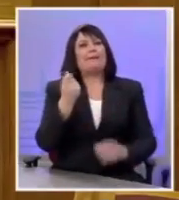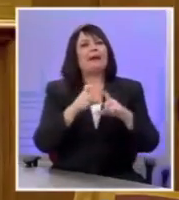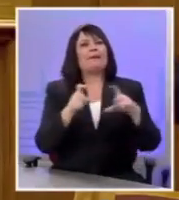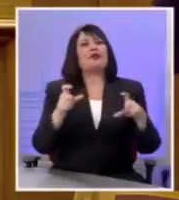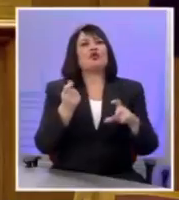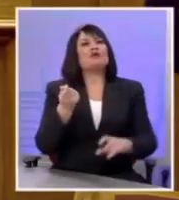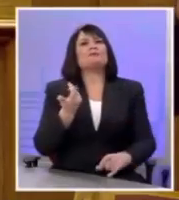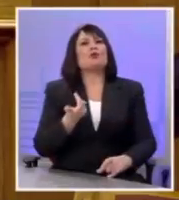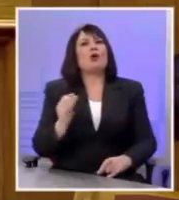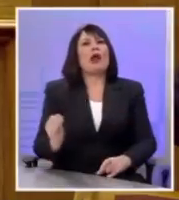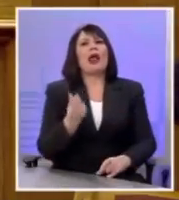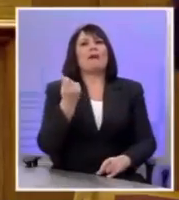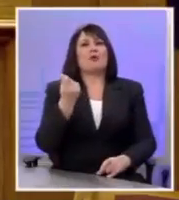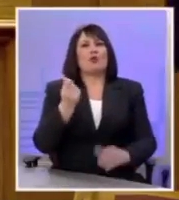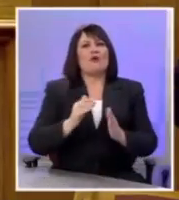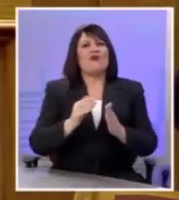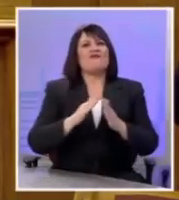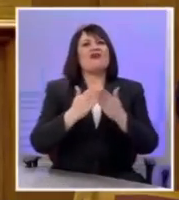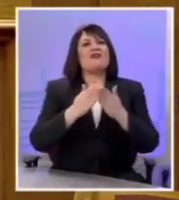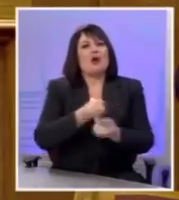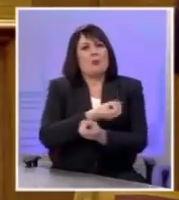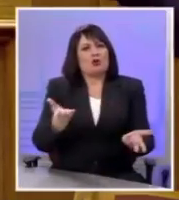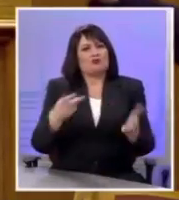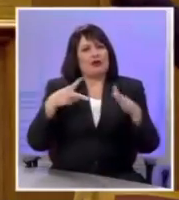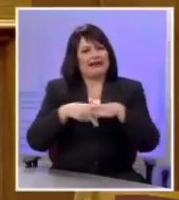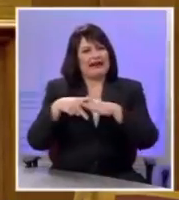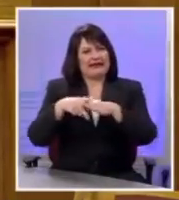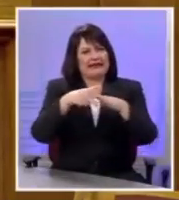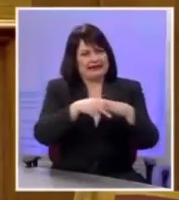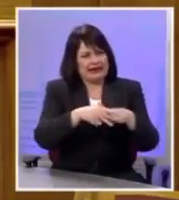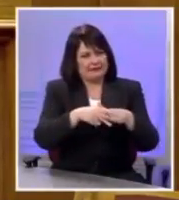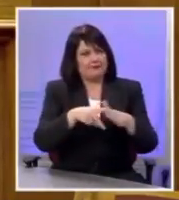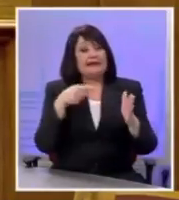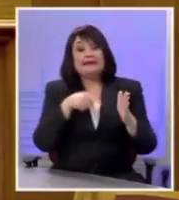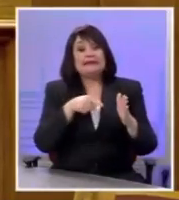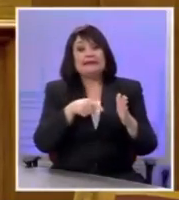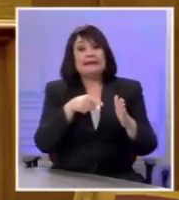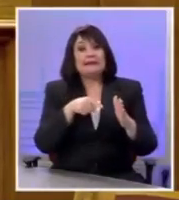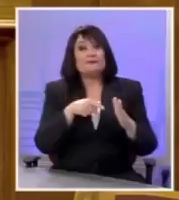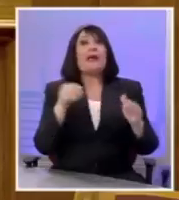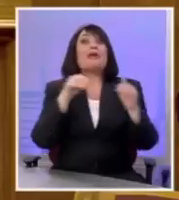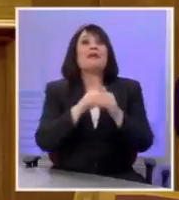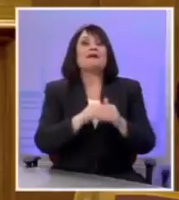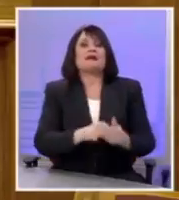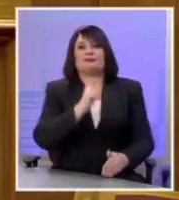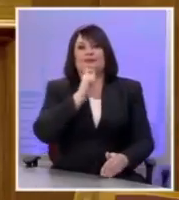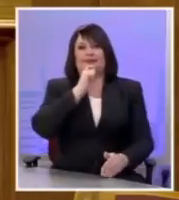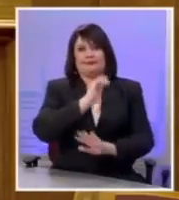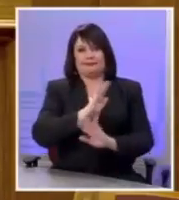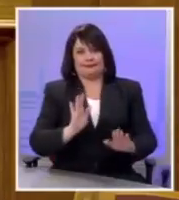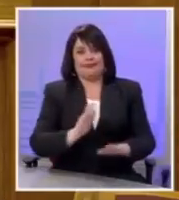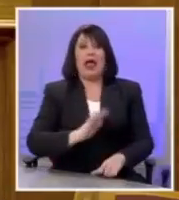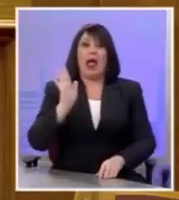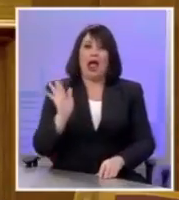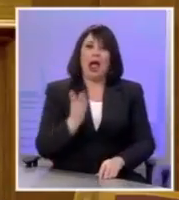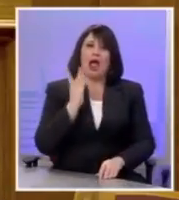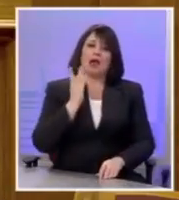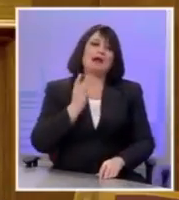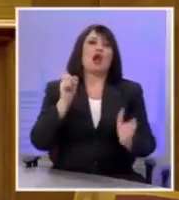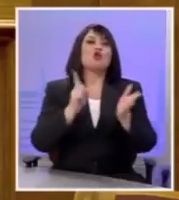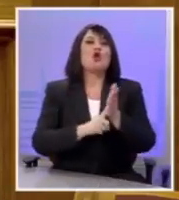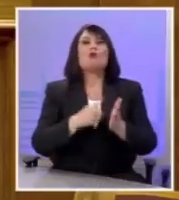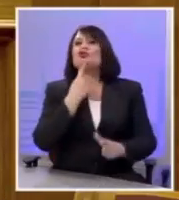έβγαινε από το βιβλίο προσφορών, αυτό που βγήκε, δεν θα έπαιρναν επενδυτές. Αν πηγαίναμε με αυτό που έλεγε ο